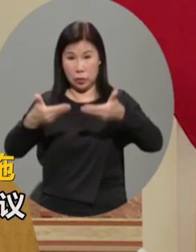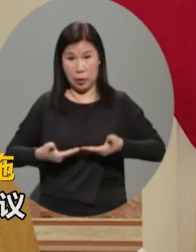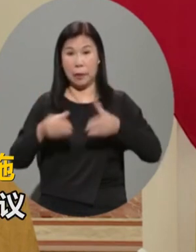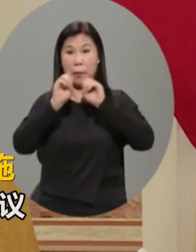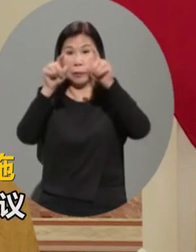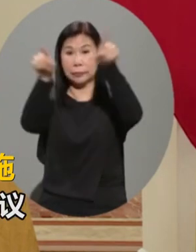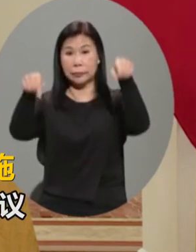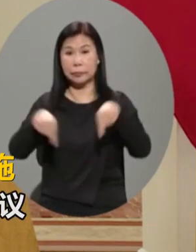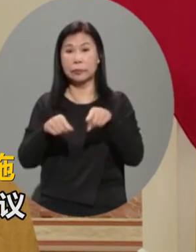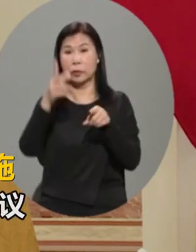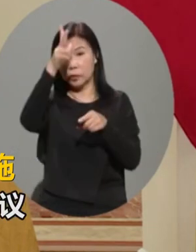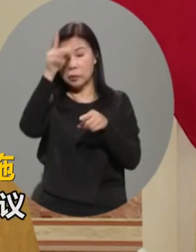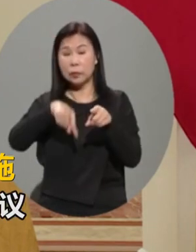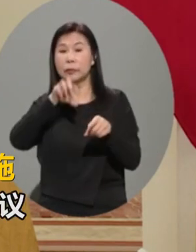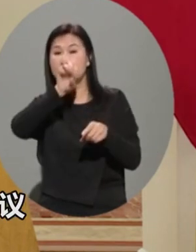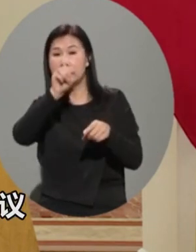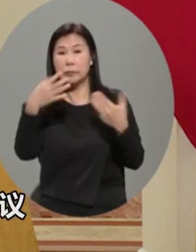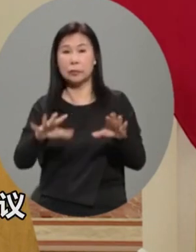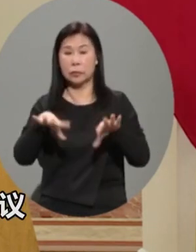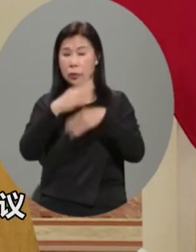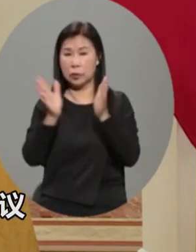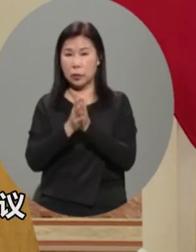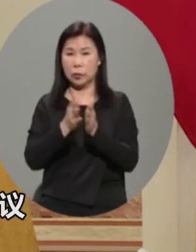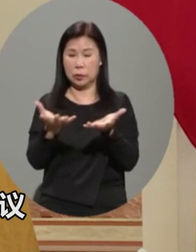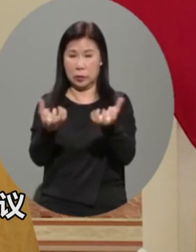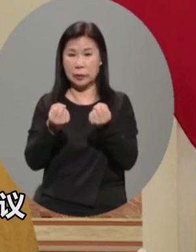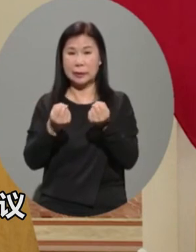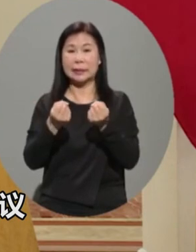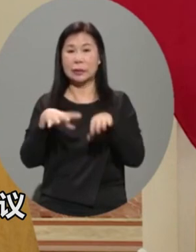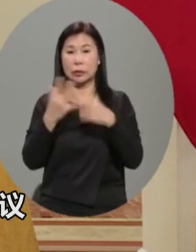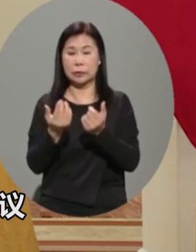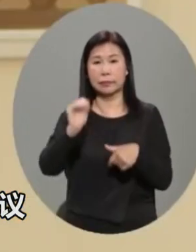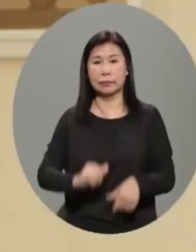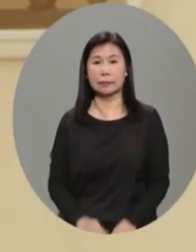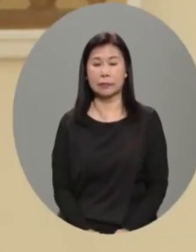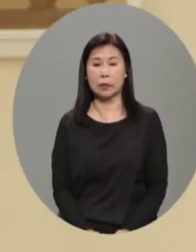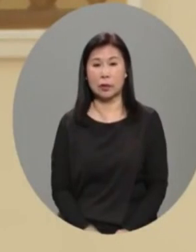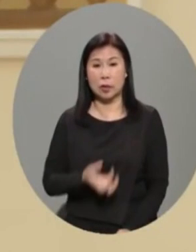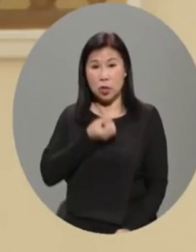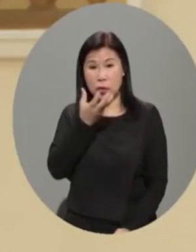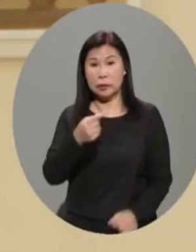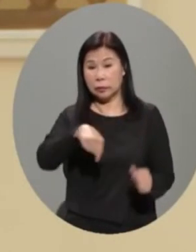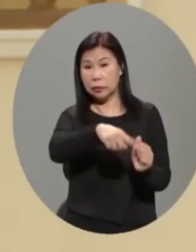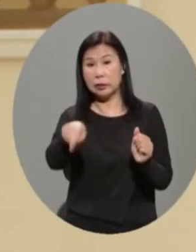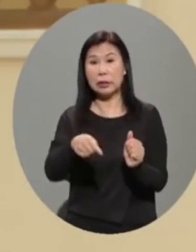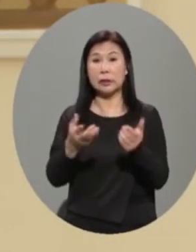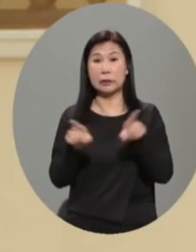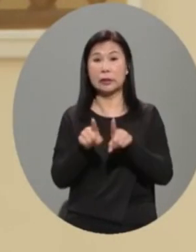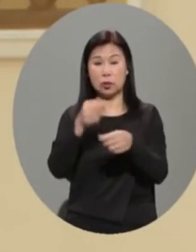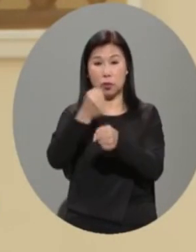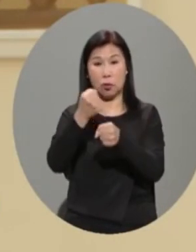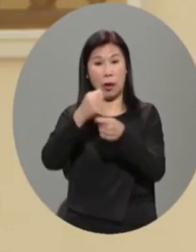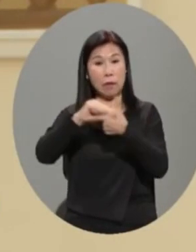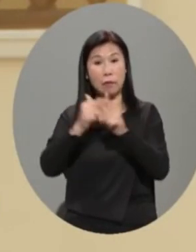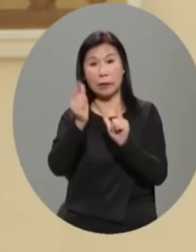告，而政府亦都宣布了全盤接受小組的建議。我提出的土地供應施政方